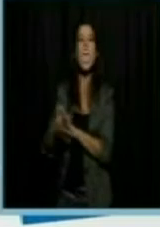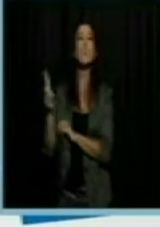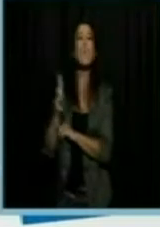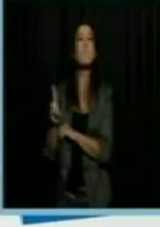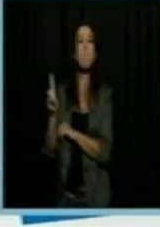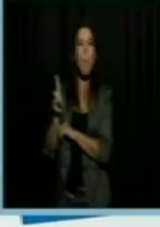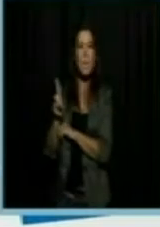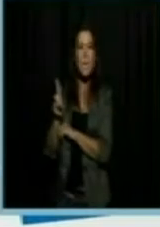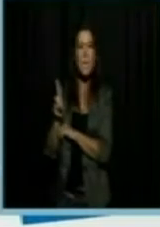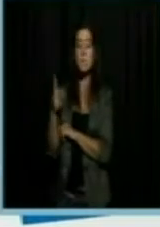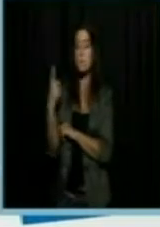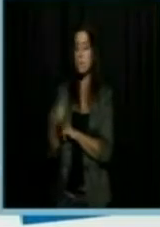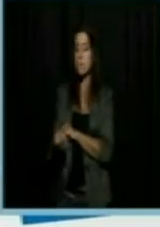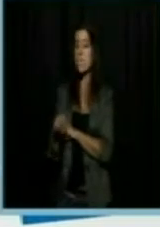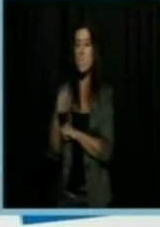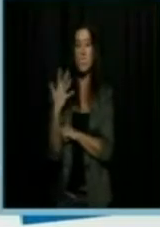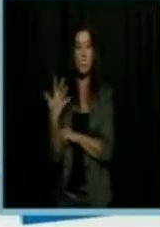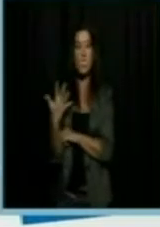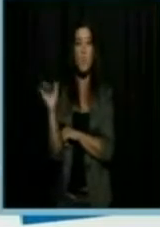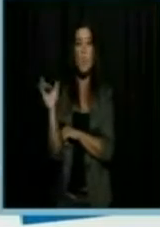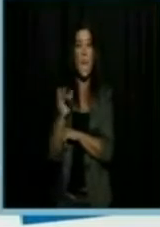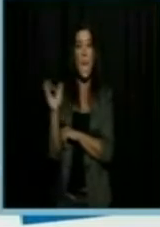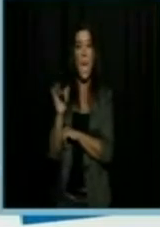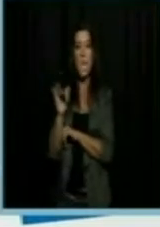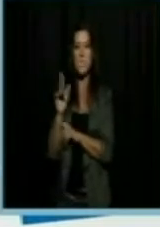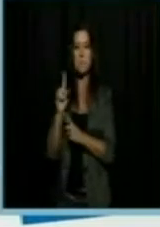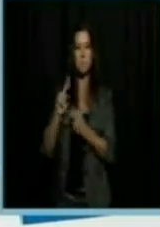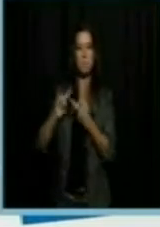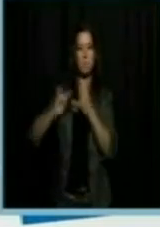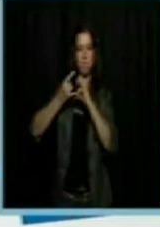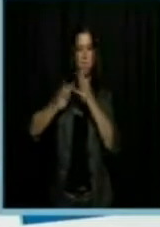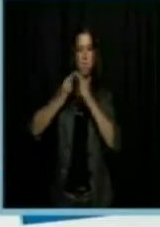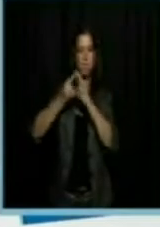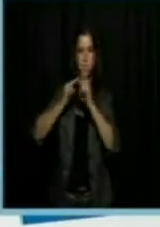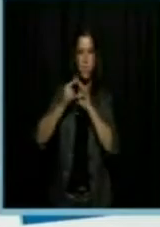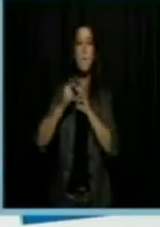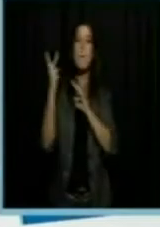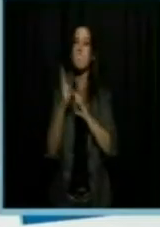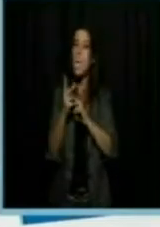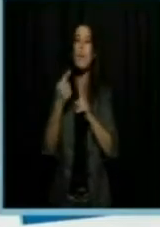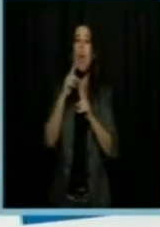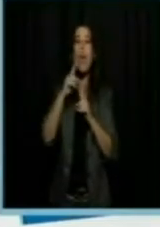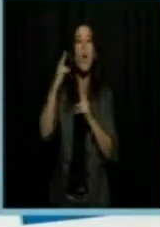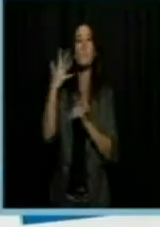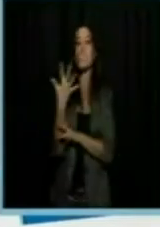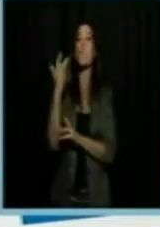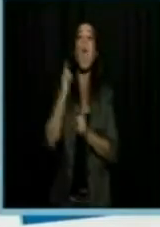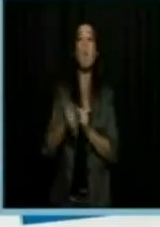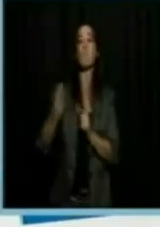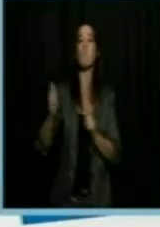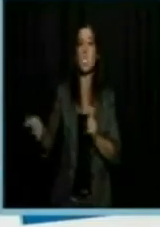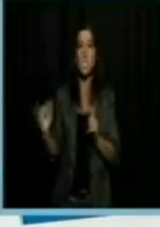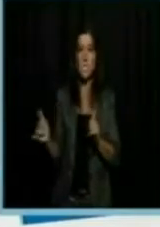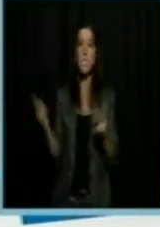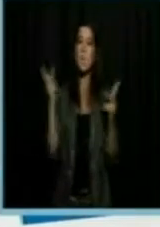uccisi 5 ragazzi in una faida che aveva origine a San Luca, che è un piccolissimo comune dell'Aspromonte,